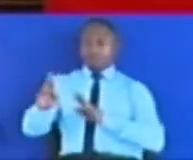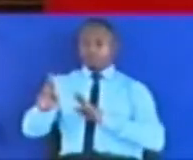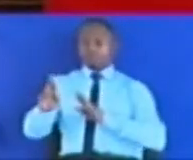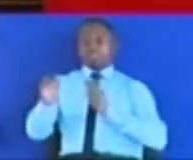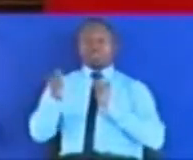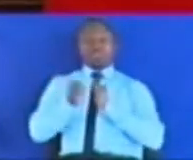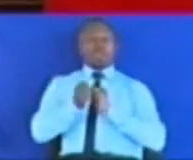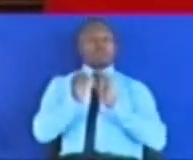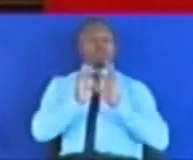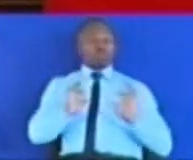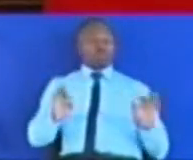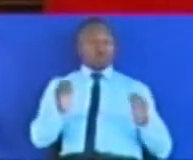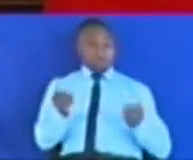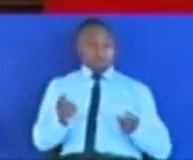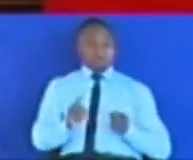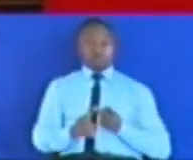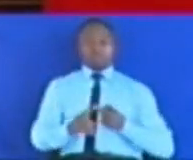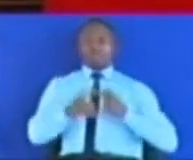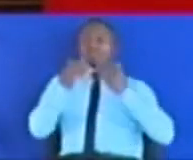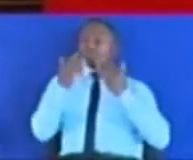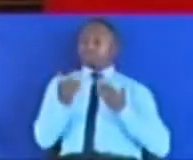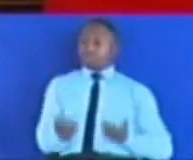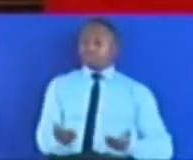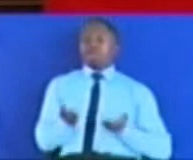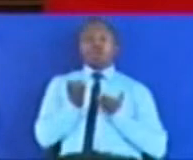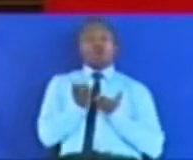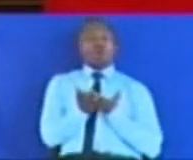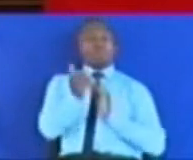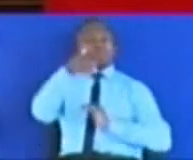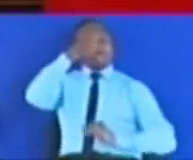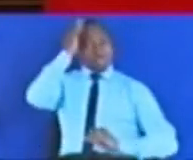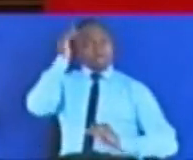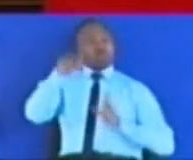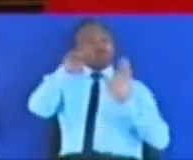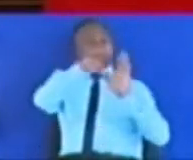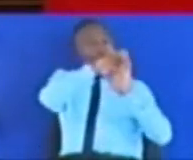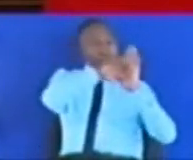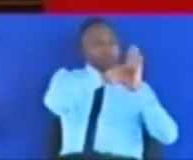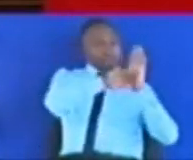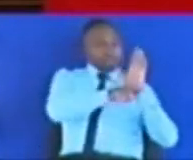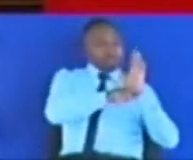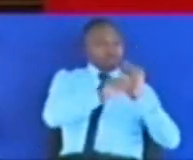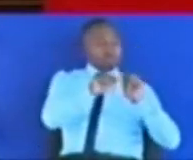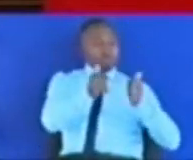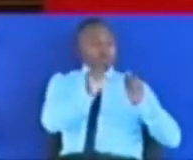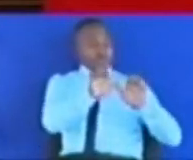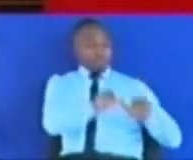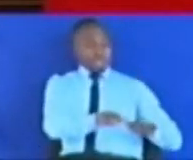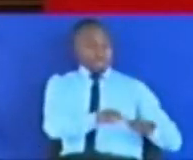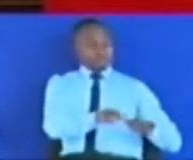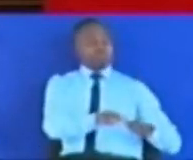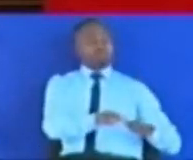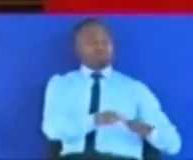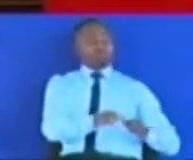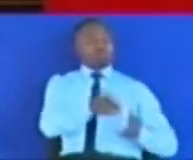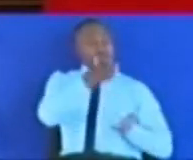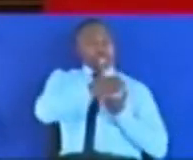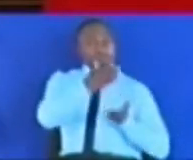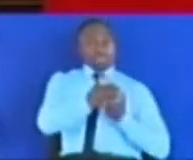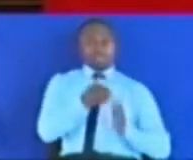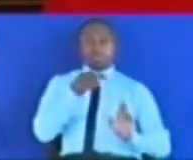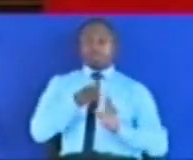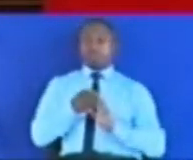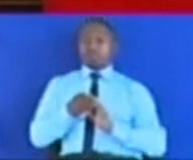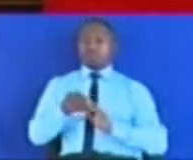jambo jema. Sasa niombe tu serikali zile taratibu ambazo zimebaki ziweze kukamilishwa, ili